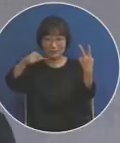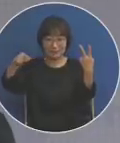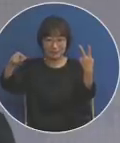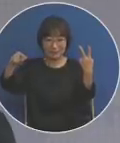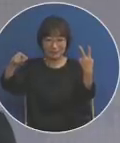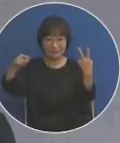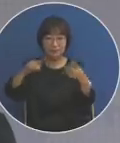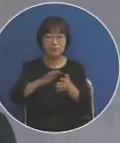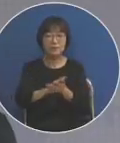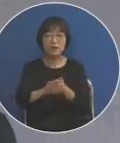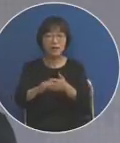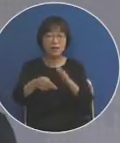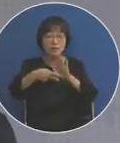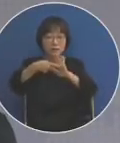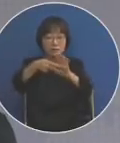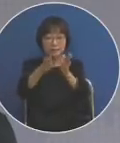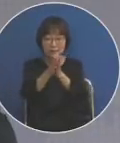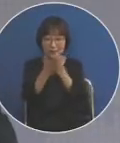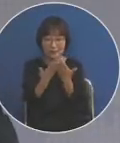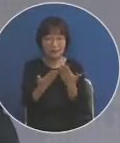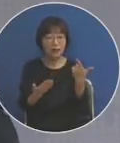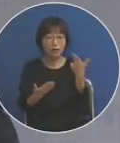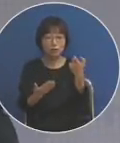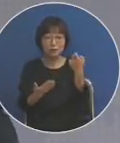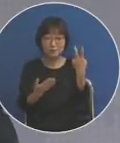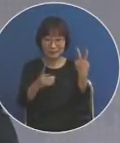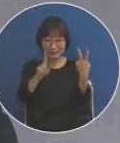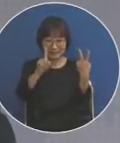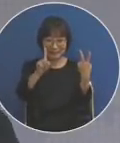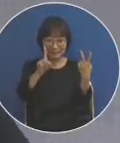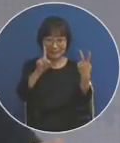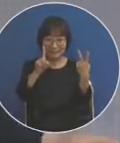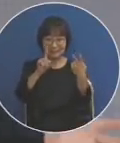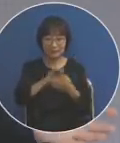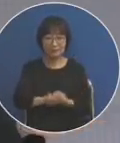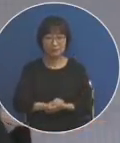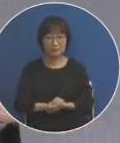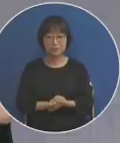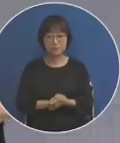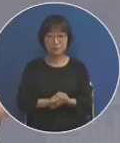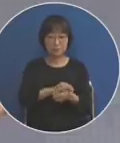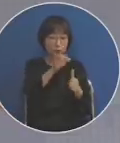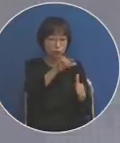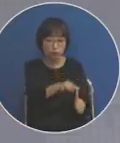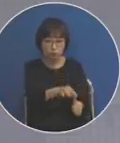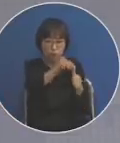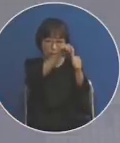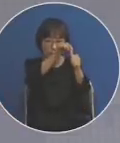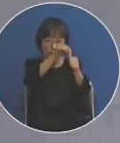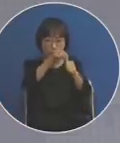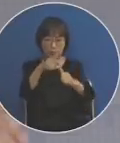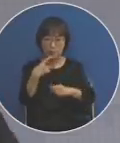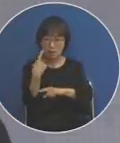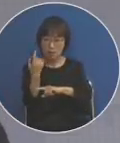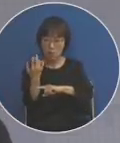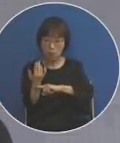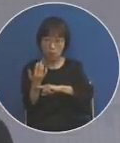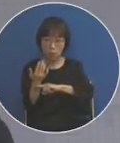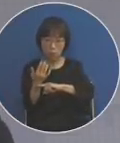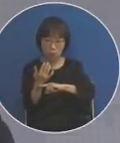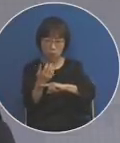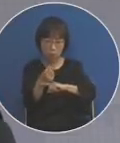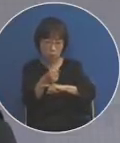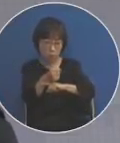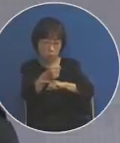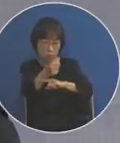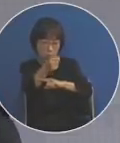verse 1. 1절에 이런 말했어요. In verse 1, it says, 구원이 횃불같이 나타나도록